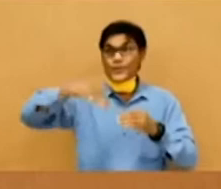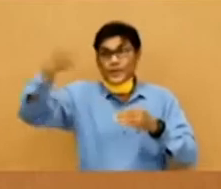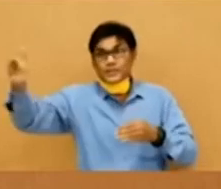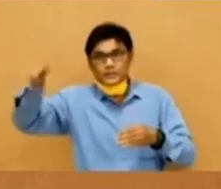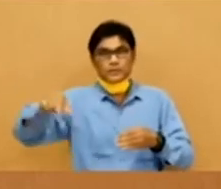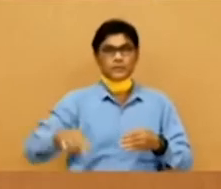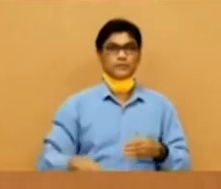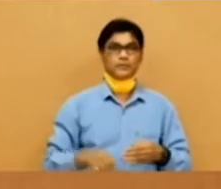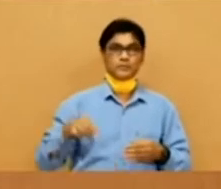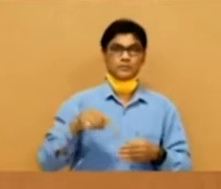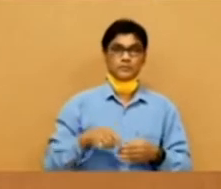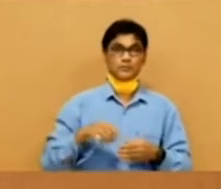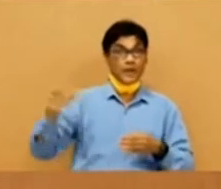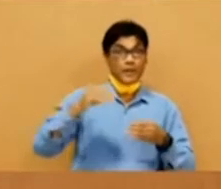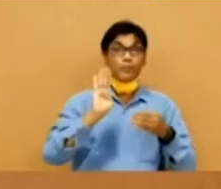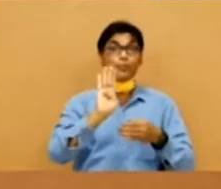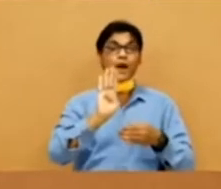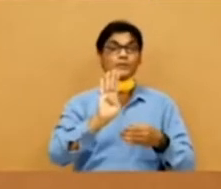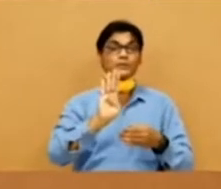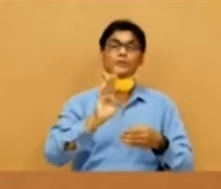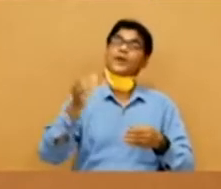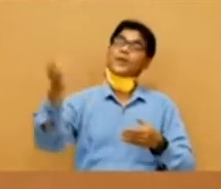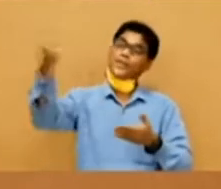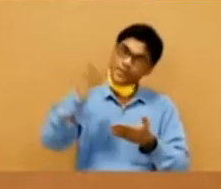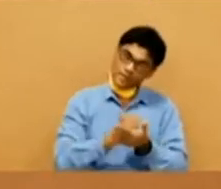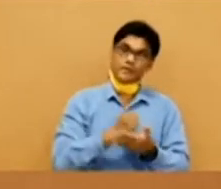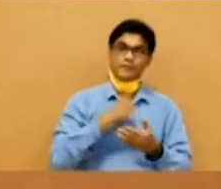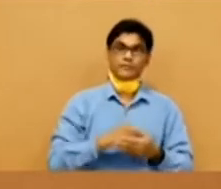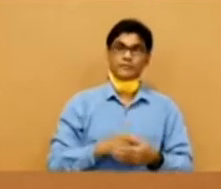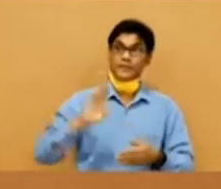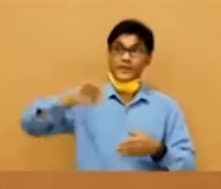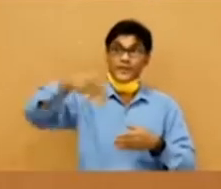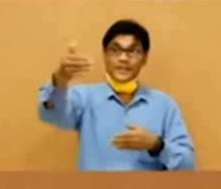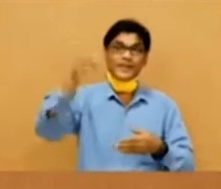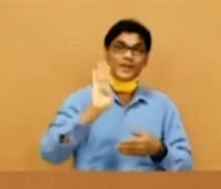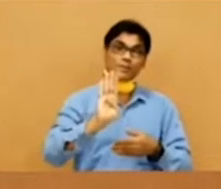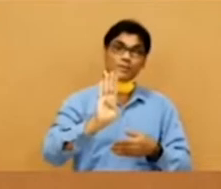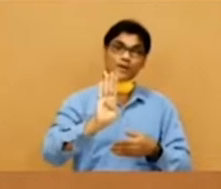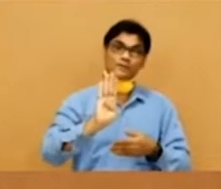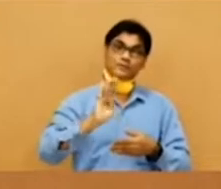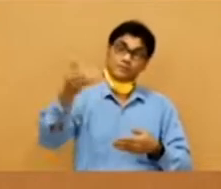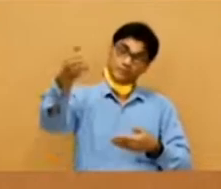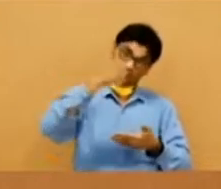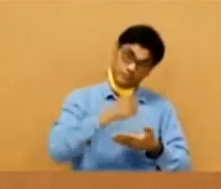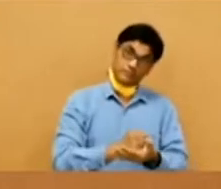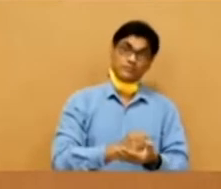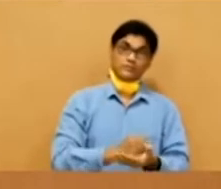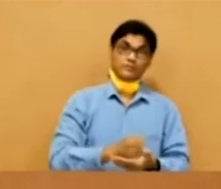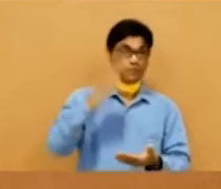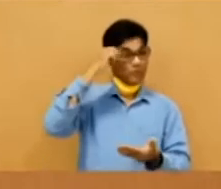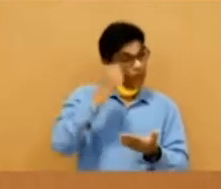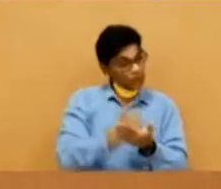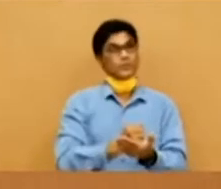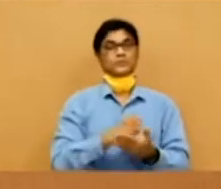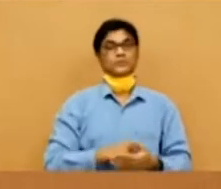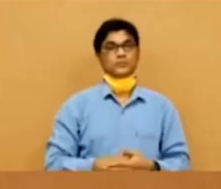ସେହି ରାଜ୍ୟରୁ ପାସ୍ ନିଶ୍ଚିତ ଧରିକି ଆସିବେ। ଯେଉଁ ରାଜ୍ୟରୁ ଆସୁଛନ୍ତି ସେହି ରାଜ୍ୟର ପାସ୍ ଆଣିବା